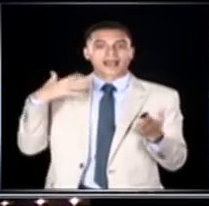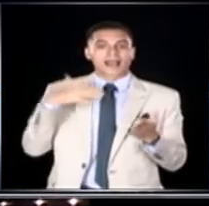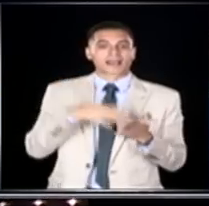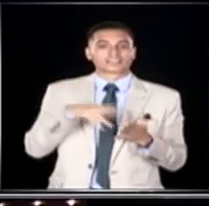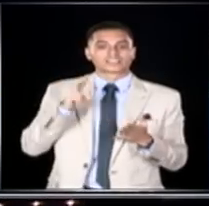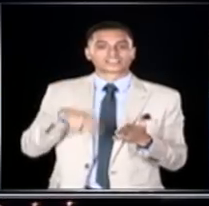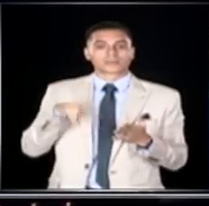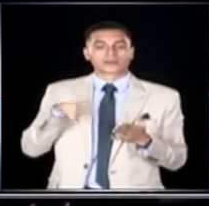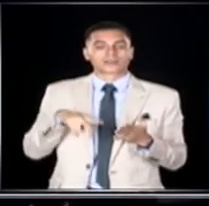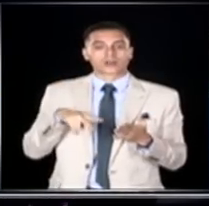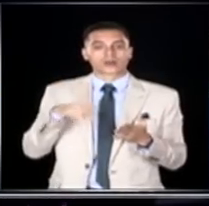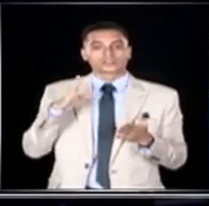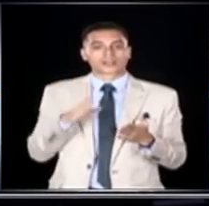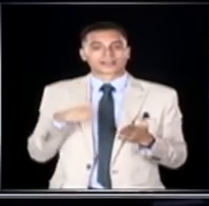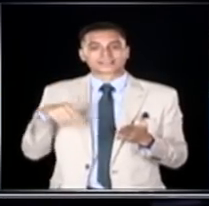18-6.